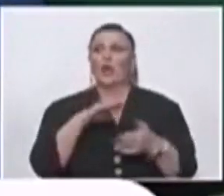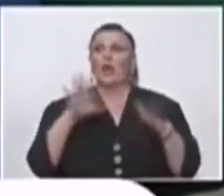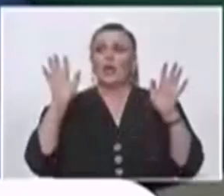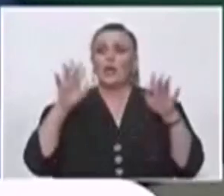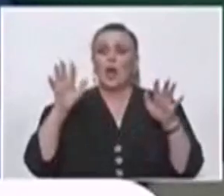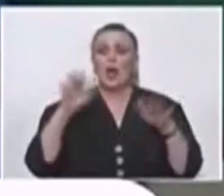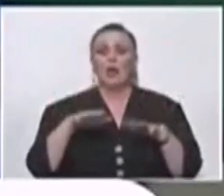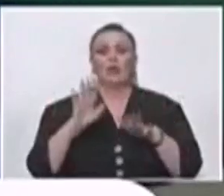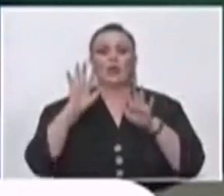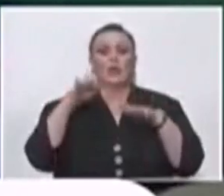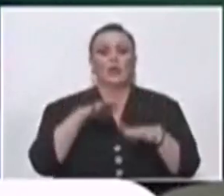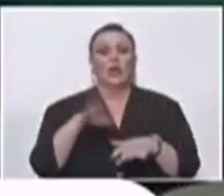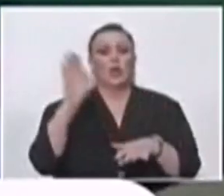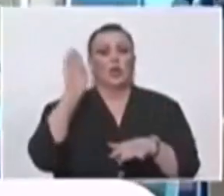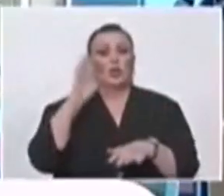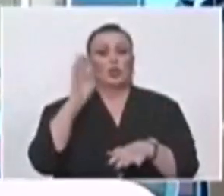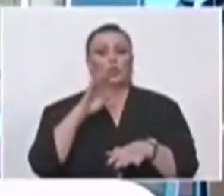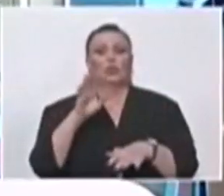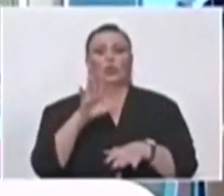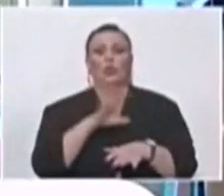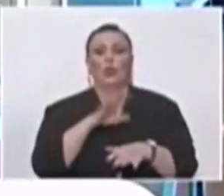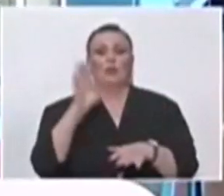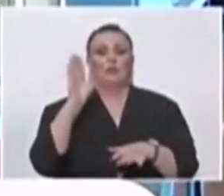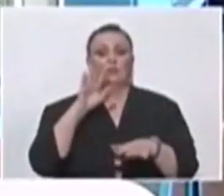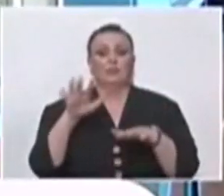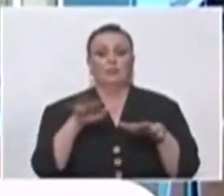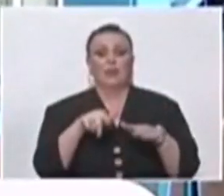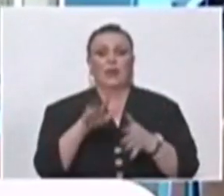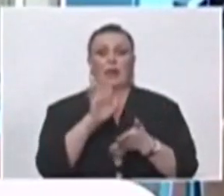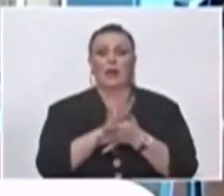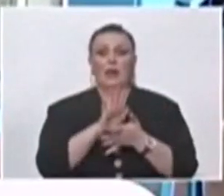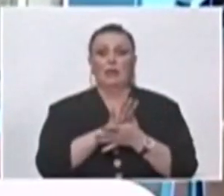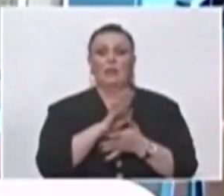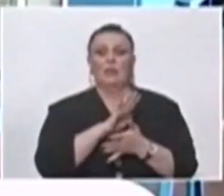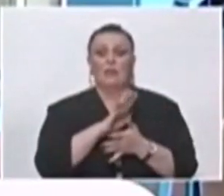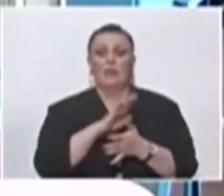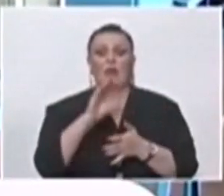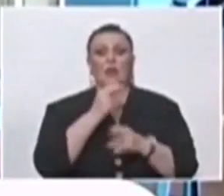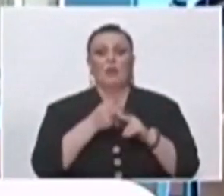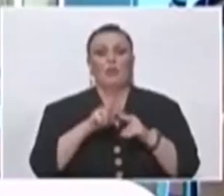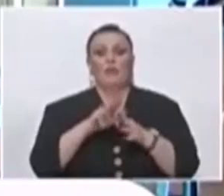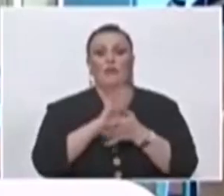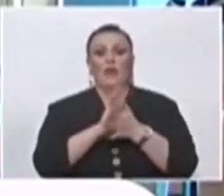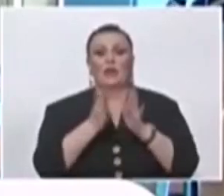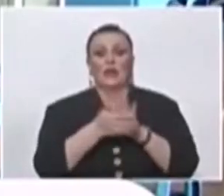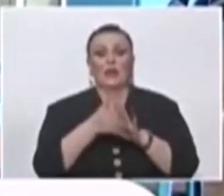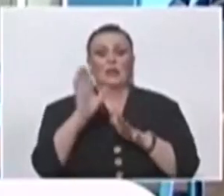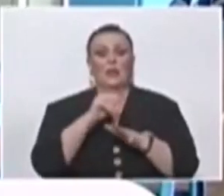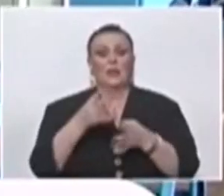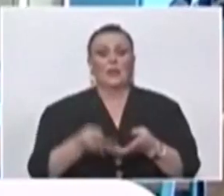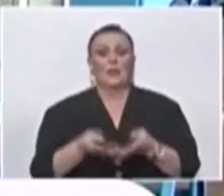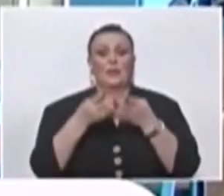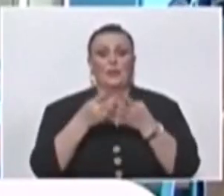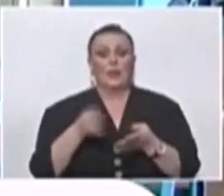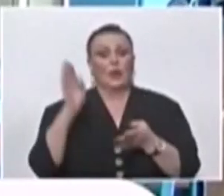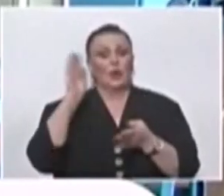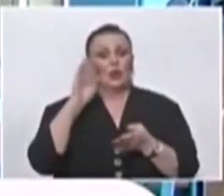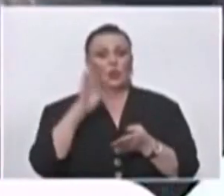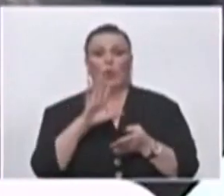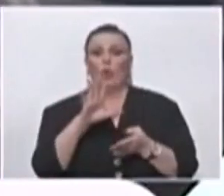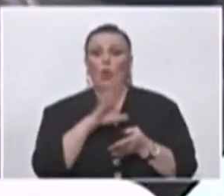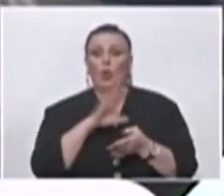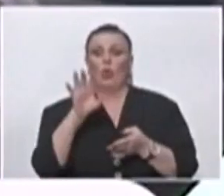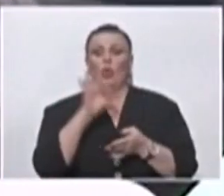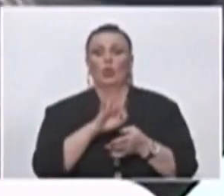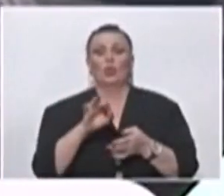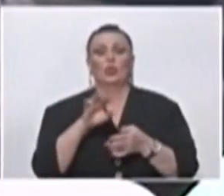və sel suları ilə qidalandığı üçün bulanıqlıq həddi normadan yuxarı olur. Bu halda radial su durulducuları işə salınır. Radial